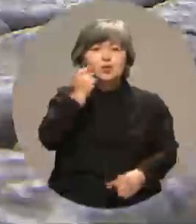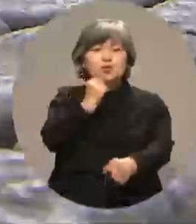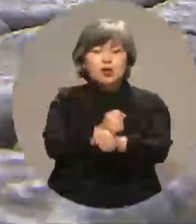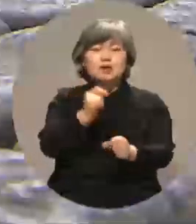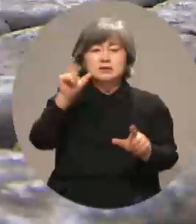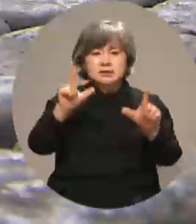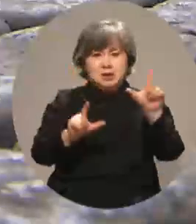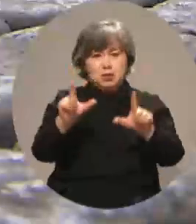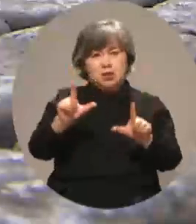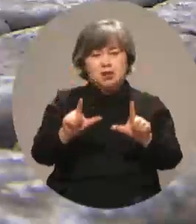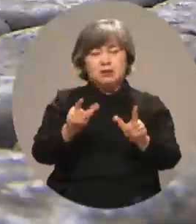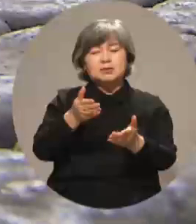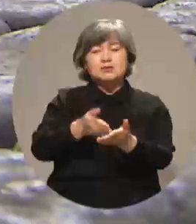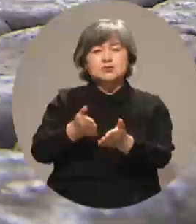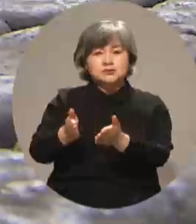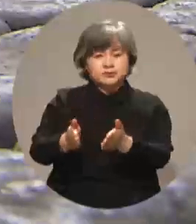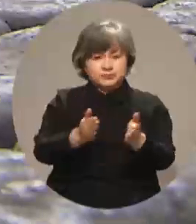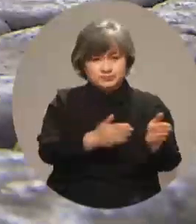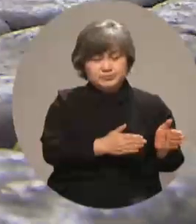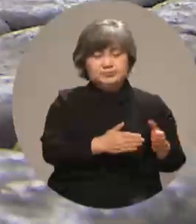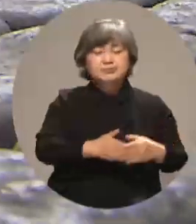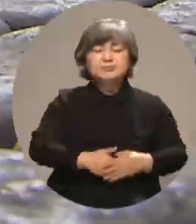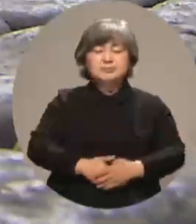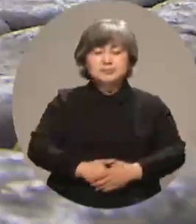있습니다 mbc 뉴스 유룡 입니다